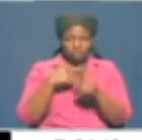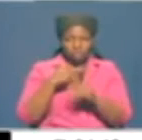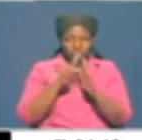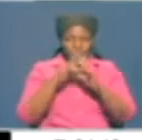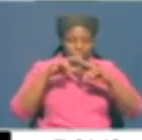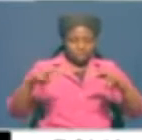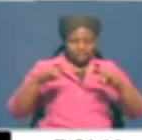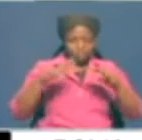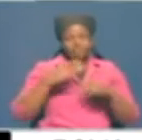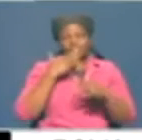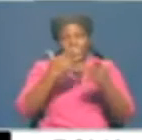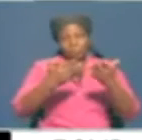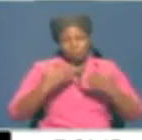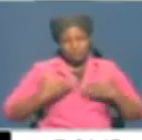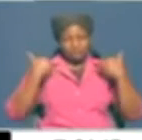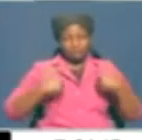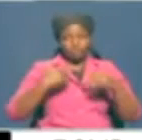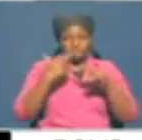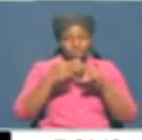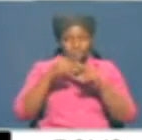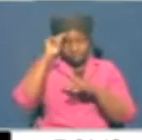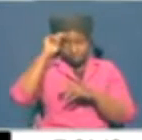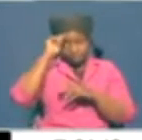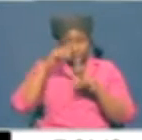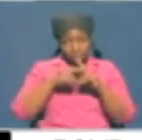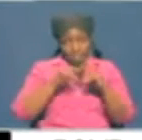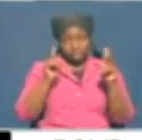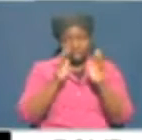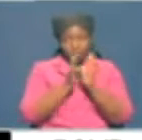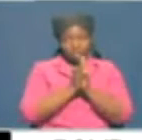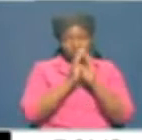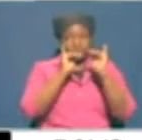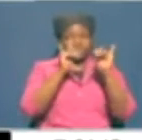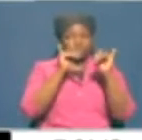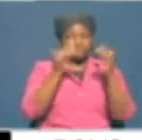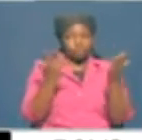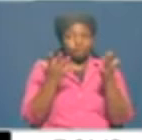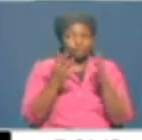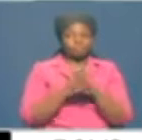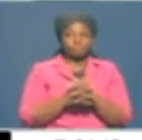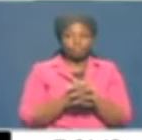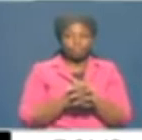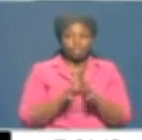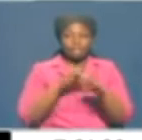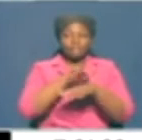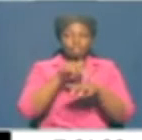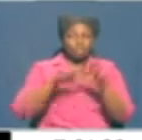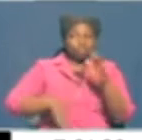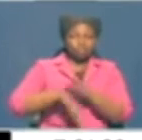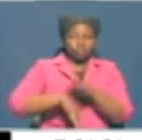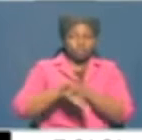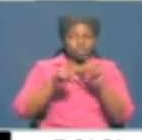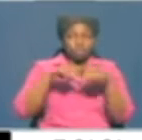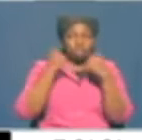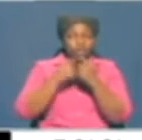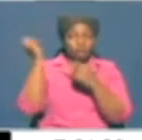naitwa Timothy Kipnusu, na ngonanga na taarifa kwamba timu ya taifa ya soka Harambee Stars ilirejea